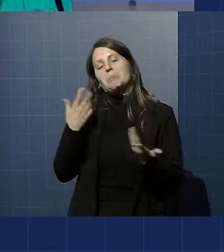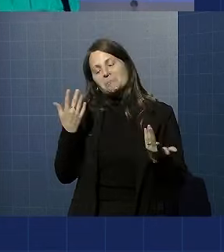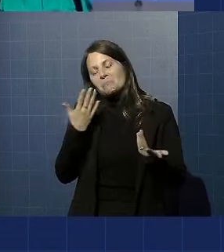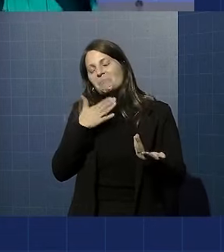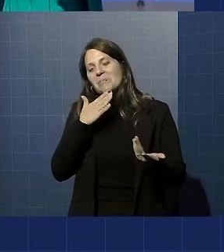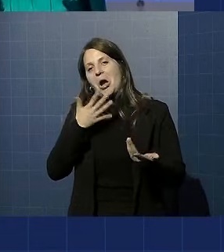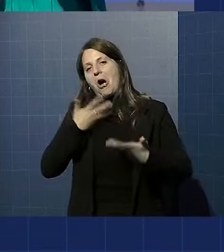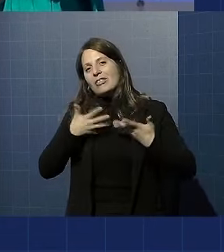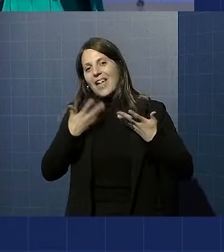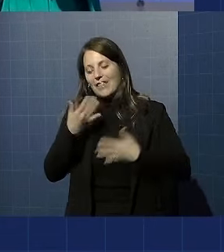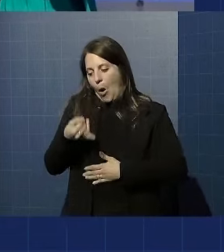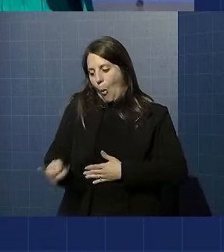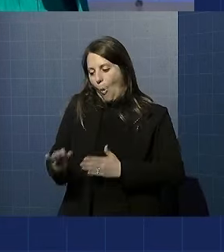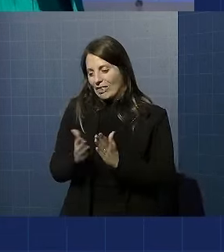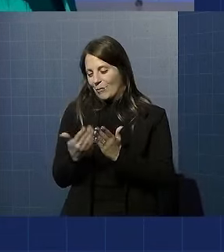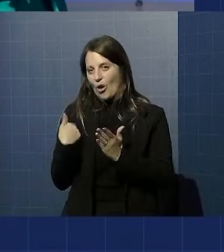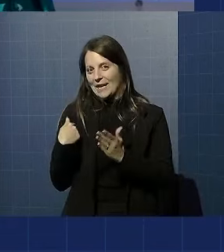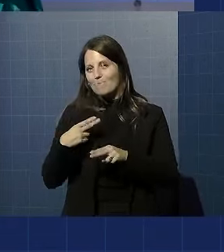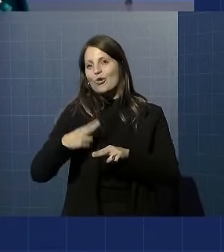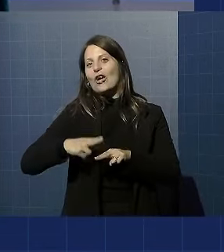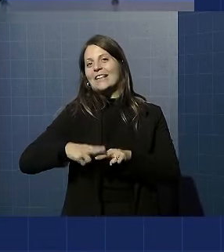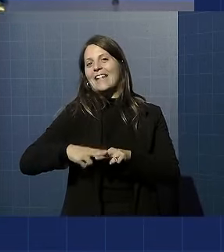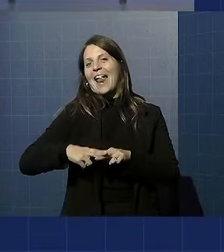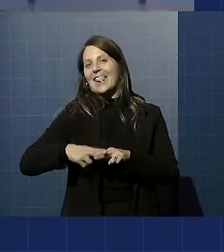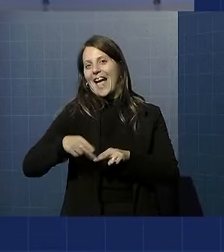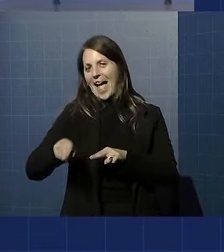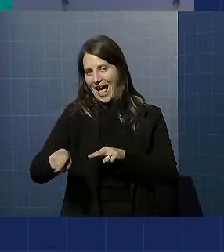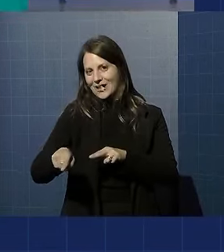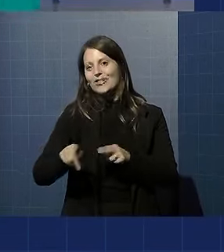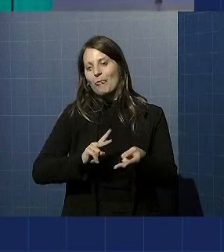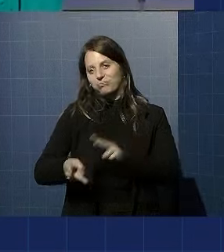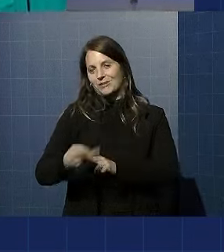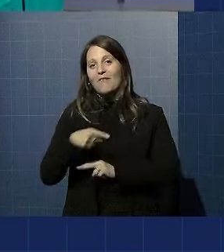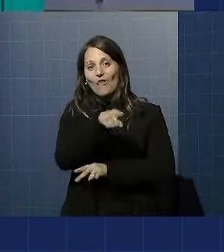space, then please feel free to have a look. Thank you very much.